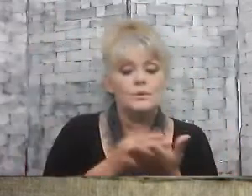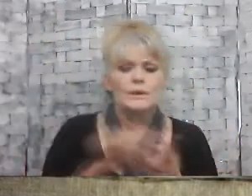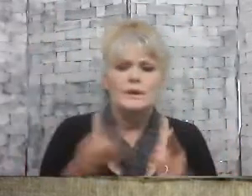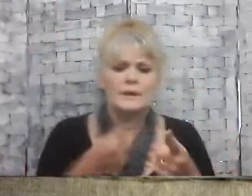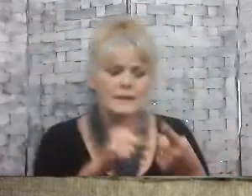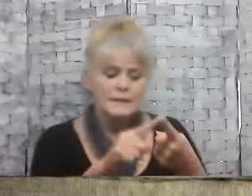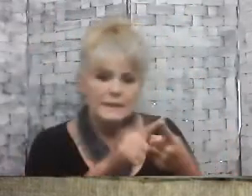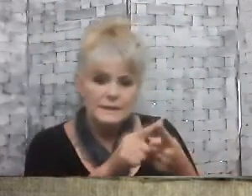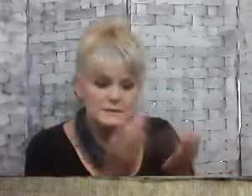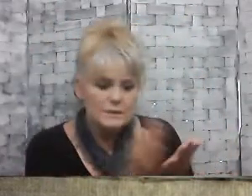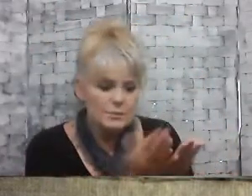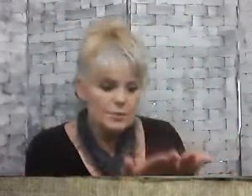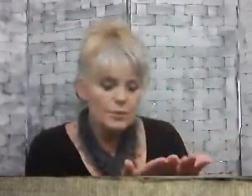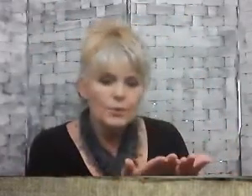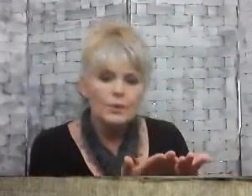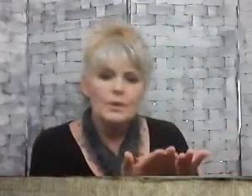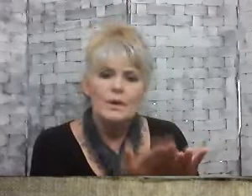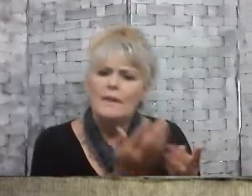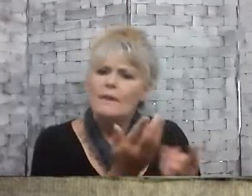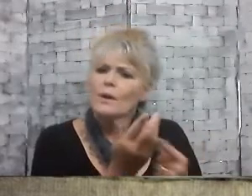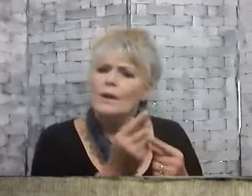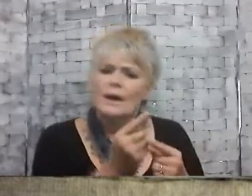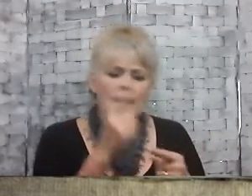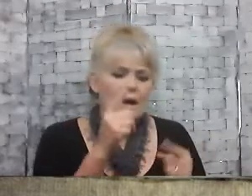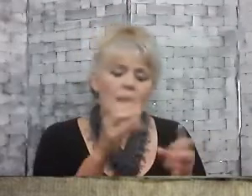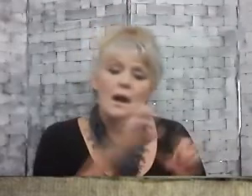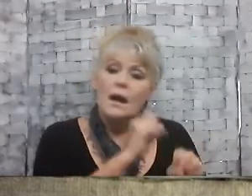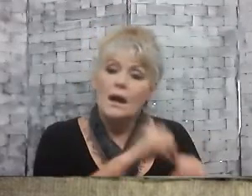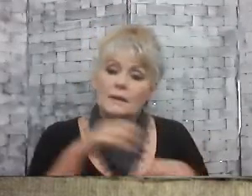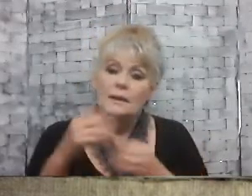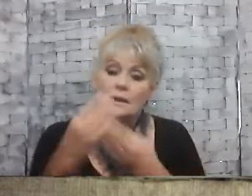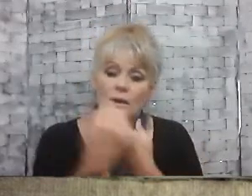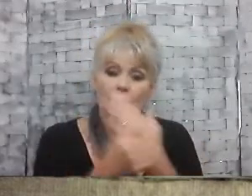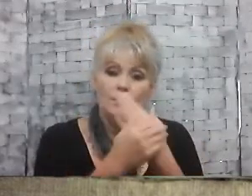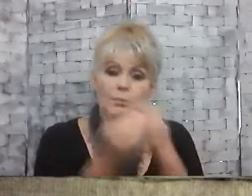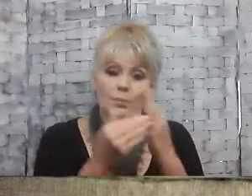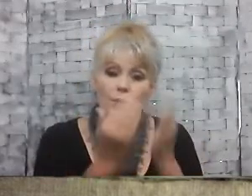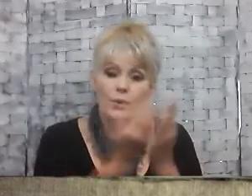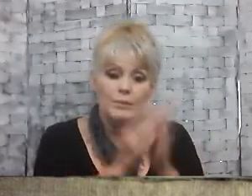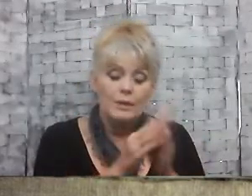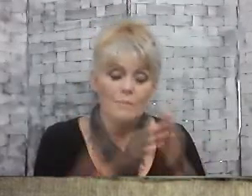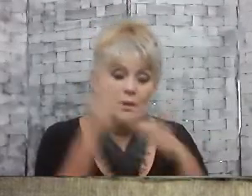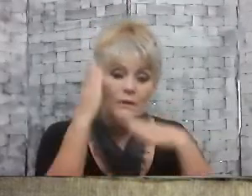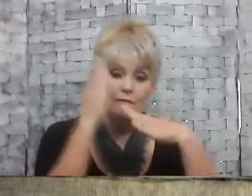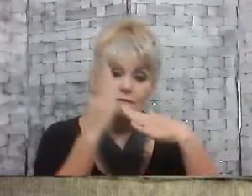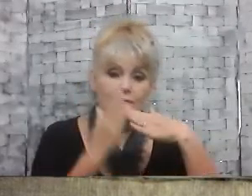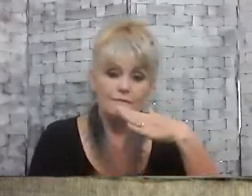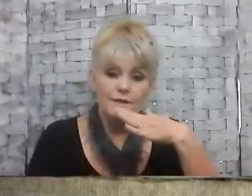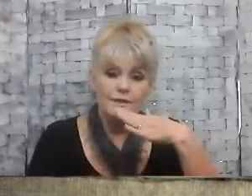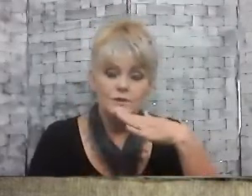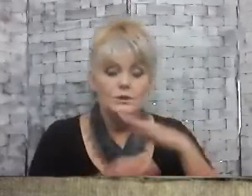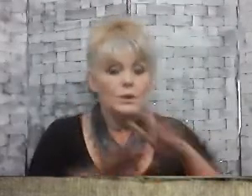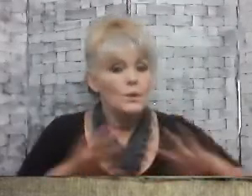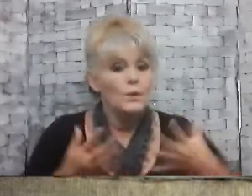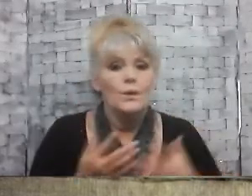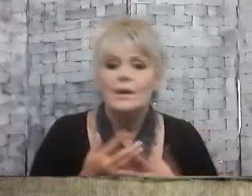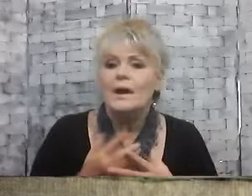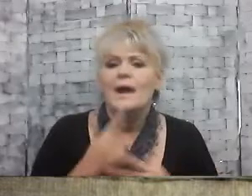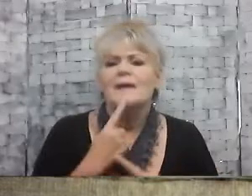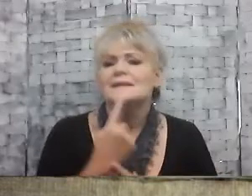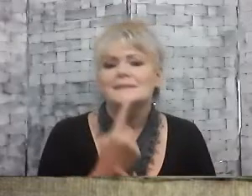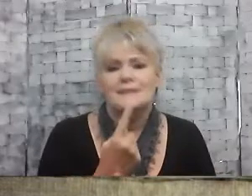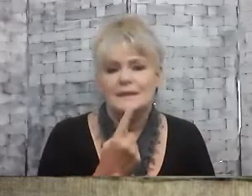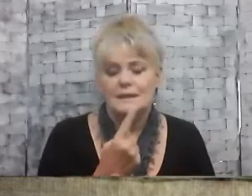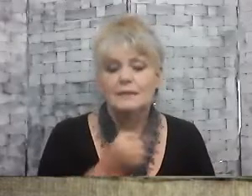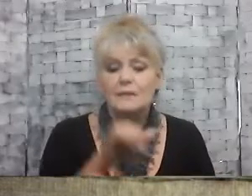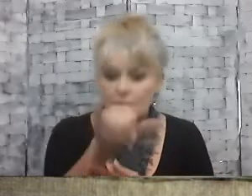Wat het hy kom doen? Hy het gepraat oor die Koninkryk van God. Hoe eindig Handelinge? Dis hoe dit begin. Hoe eindig jy, en ek gaan nie die story vir jou bederf